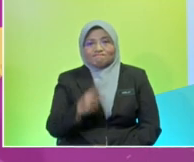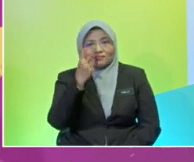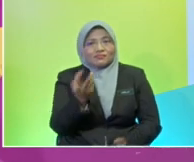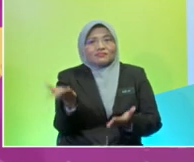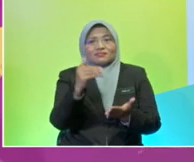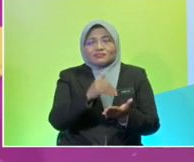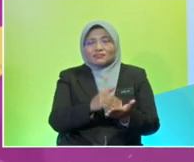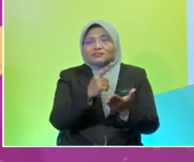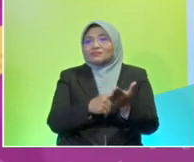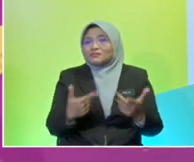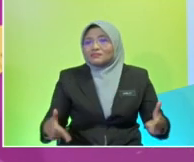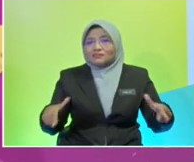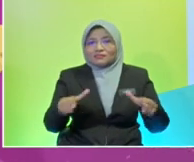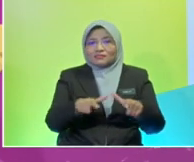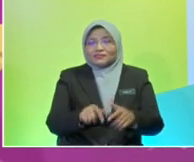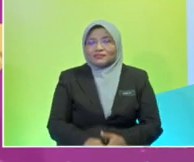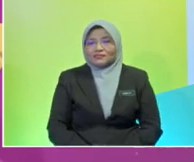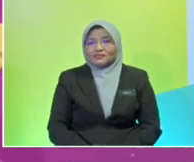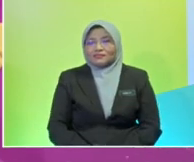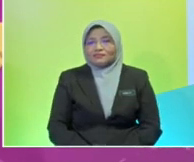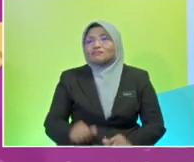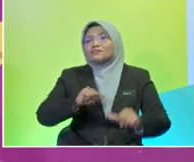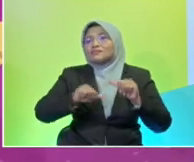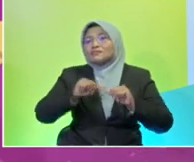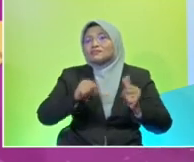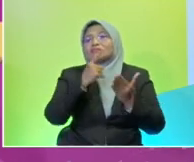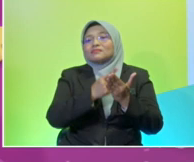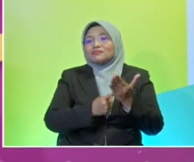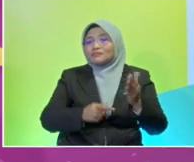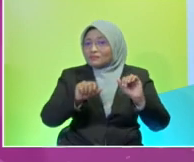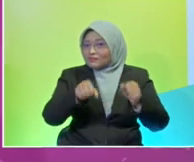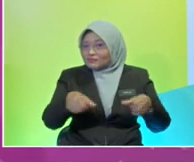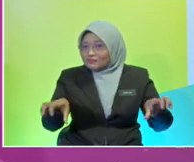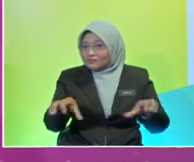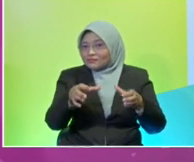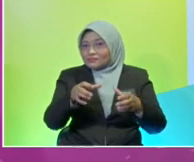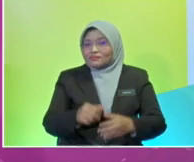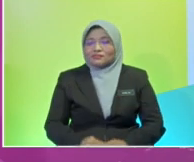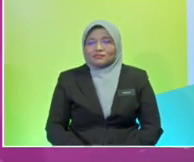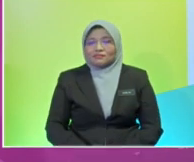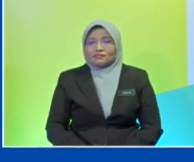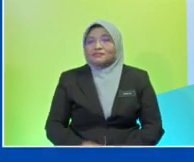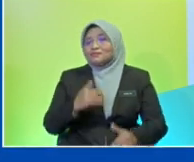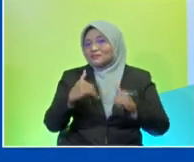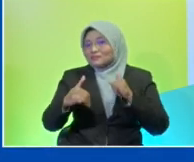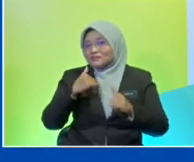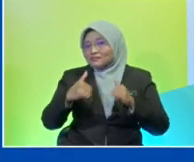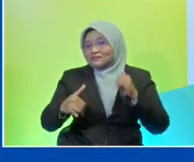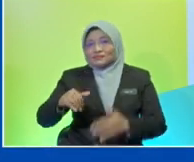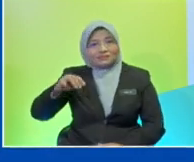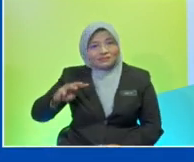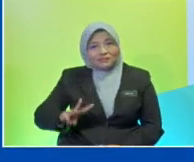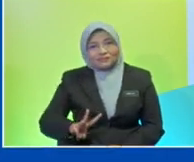Padang ini kita lihat Hah kita boleh main layang-layang suka ada angin